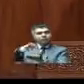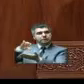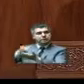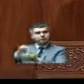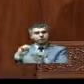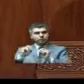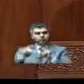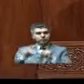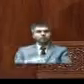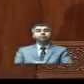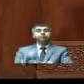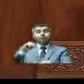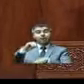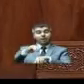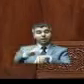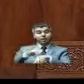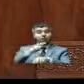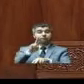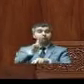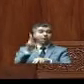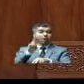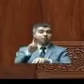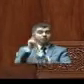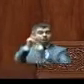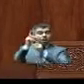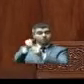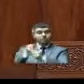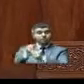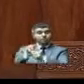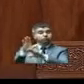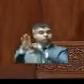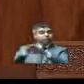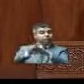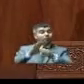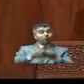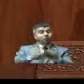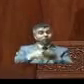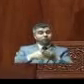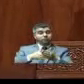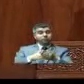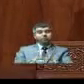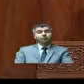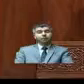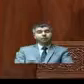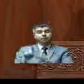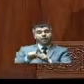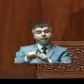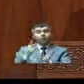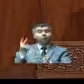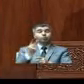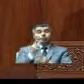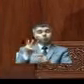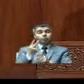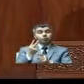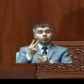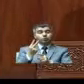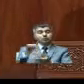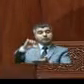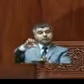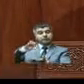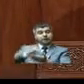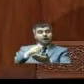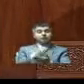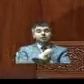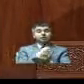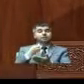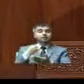الدواوير والمداشر بالشبكة الهاتفية، وبأمر من صاحب الجلالة الملك محمد السادس نصره الله وأيده، تمت